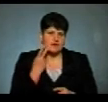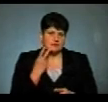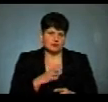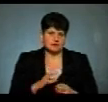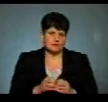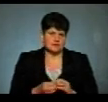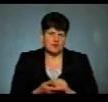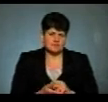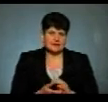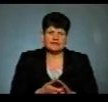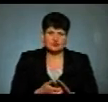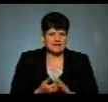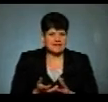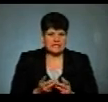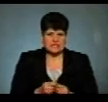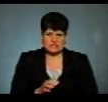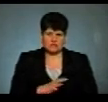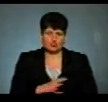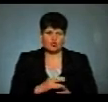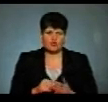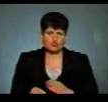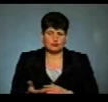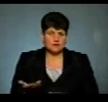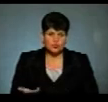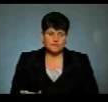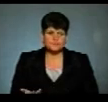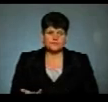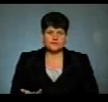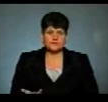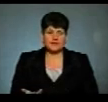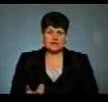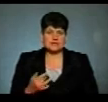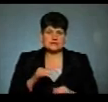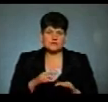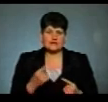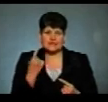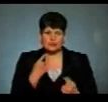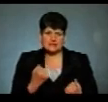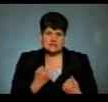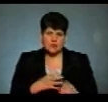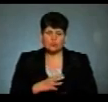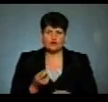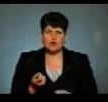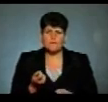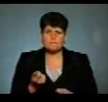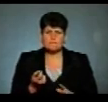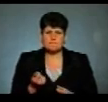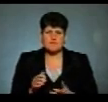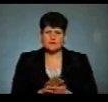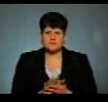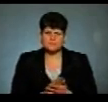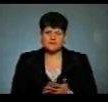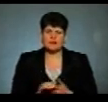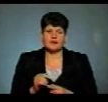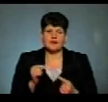Недостатня кількість на той час у нас була закуплена засобів індивідуального захисту, мало у нас було дезінфікуючих засобів,